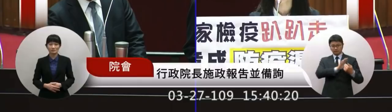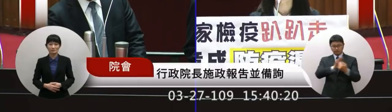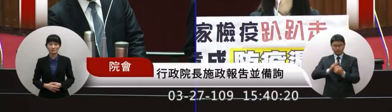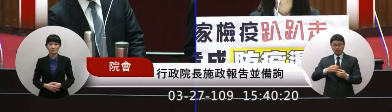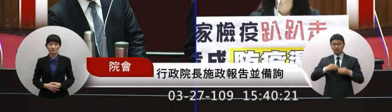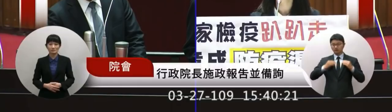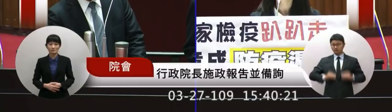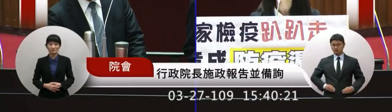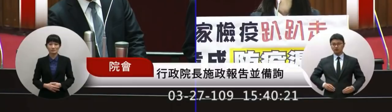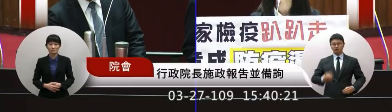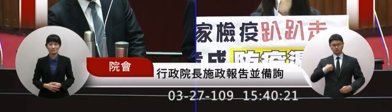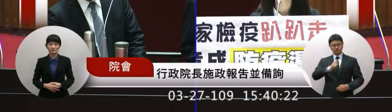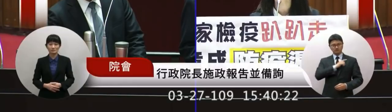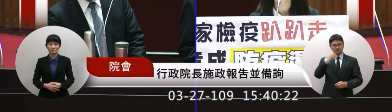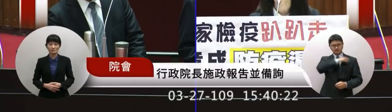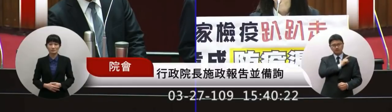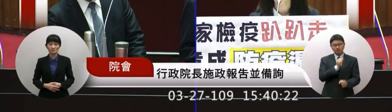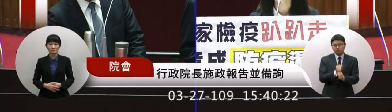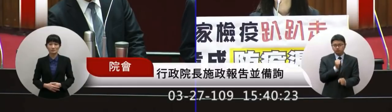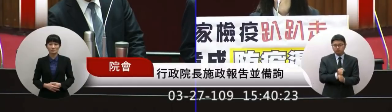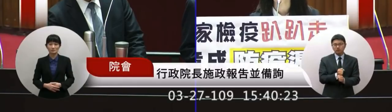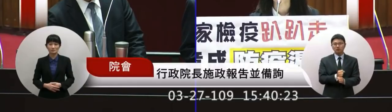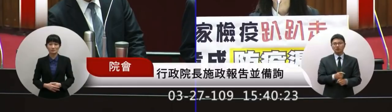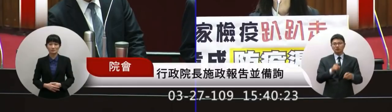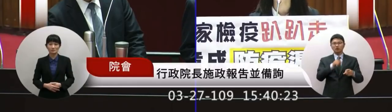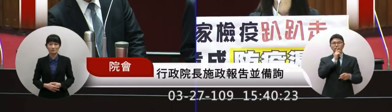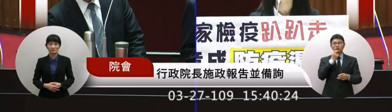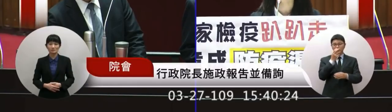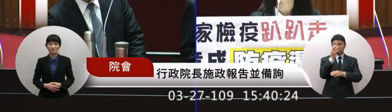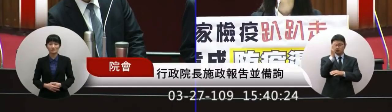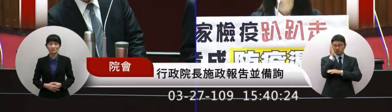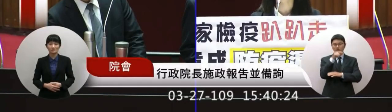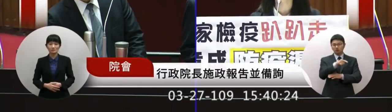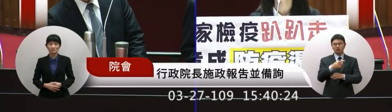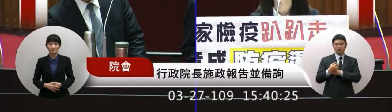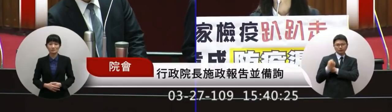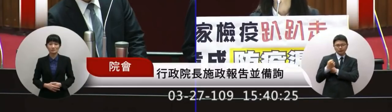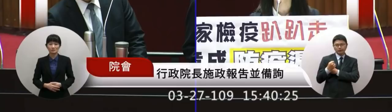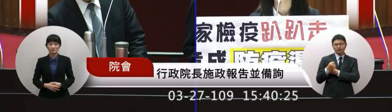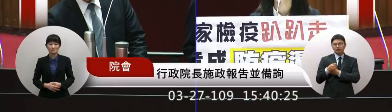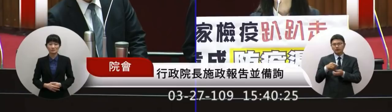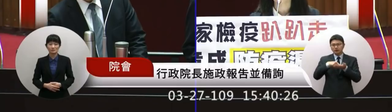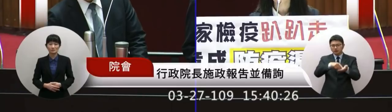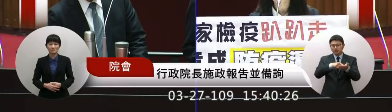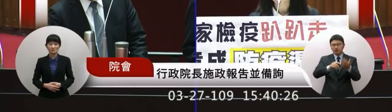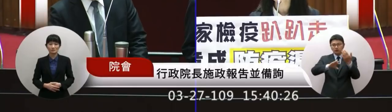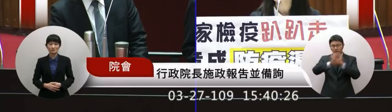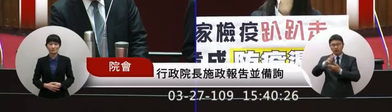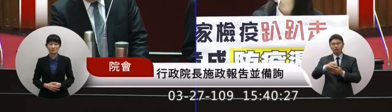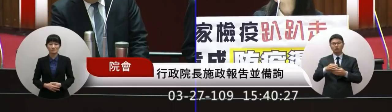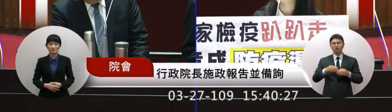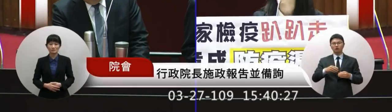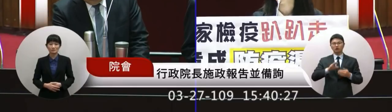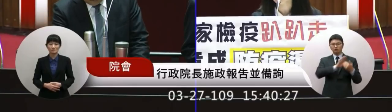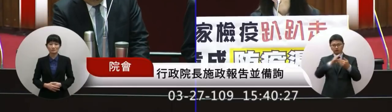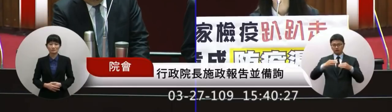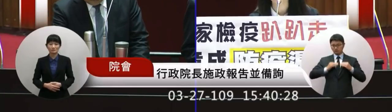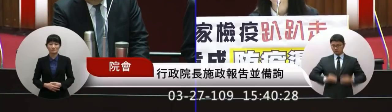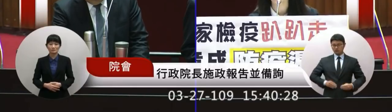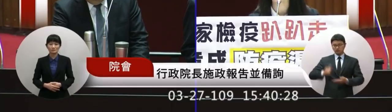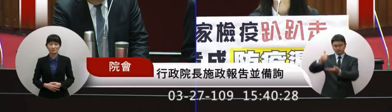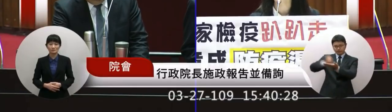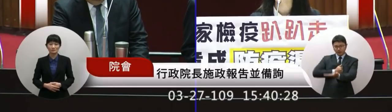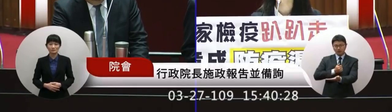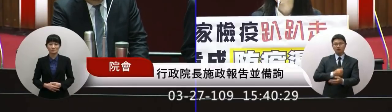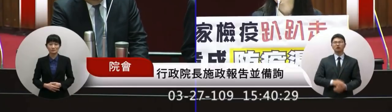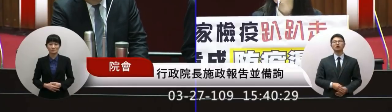化，努力的来做。那我们中央呢也很努力的去把这个防护衣呢去争取国外的进口。那我们也发现说，中央